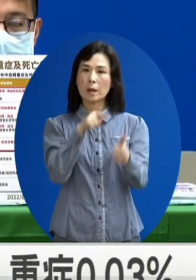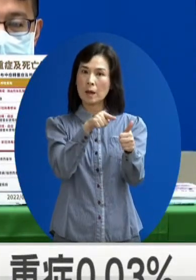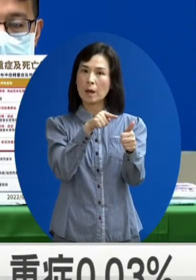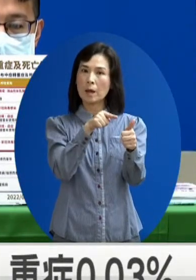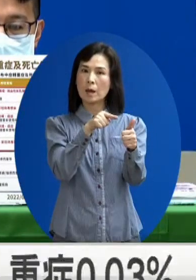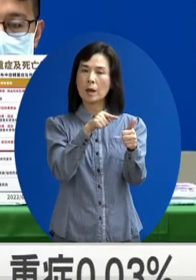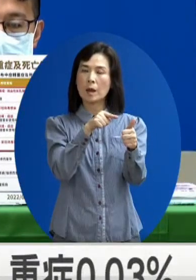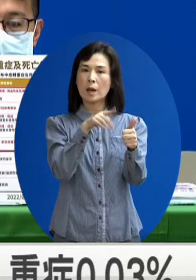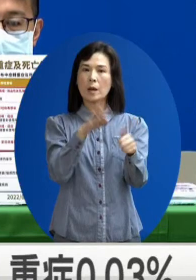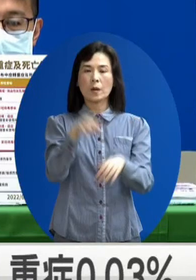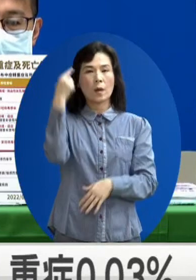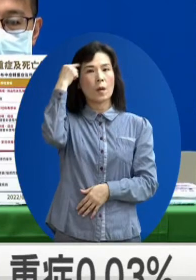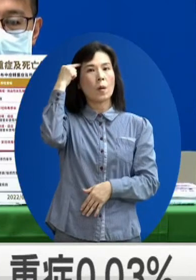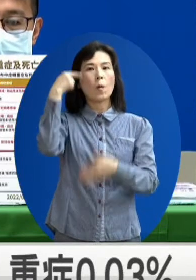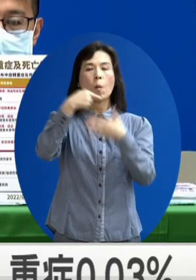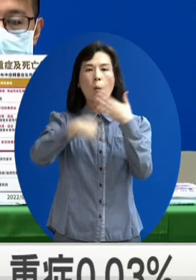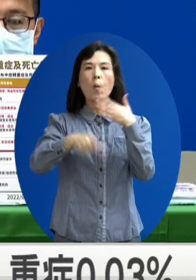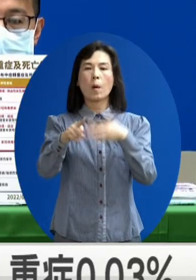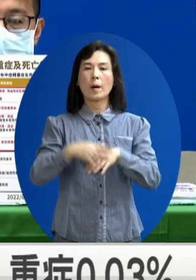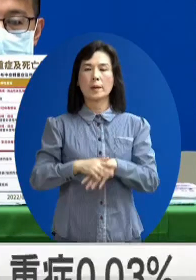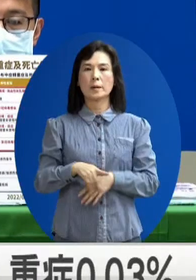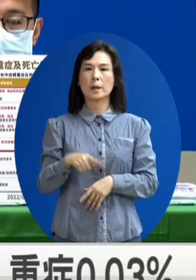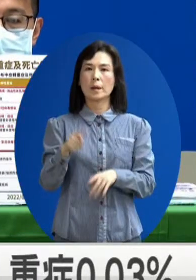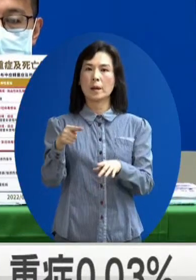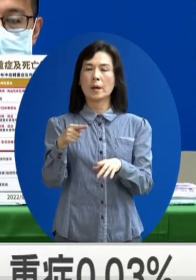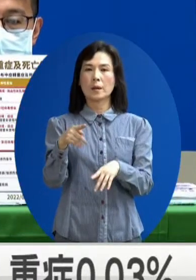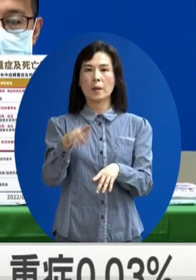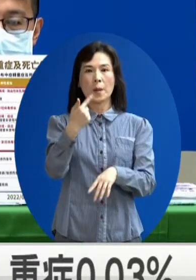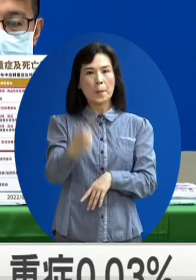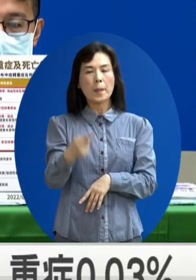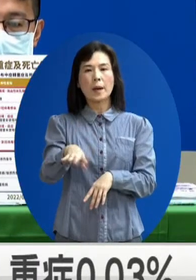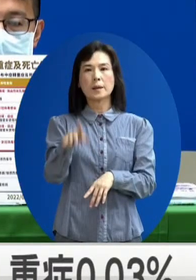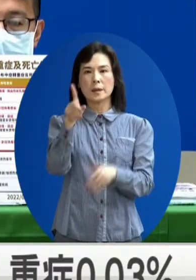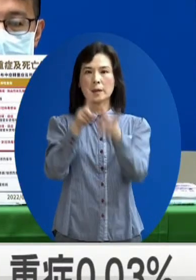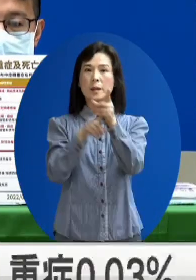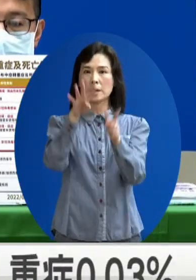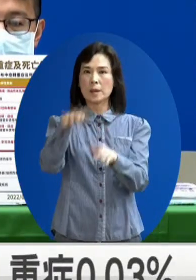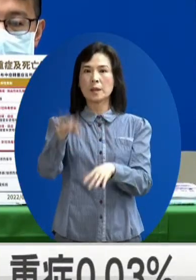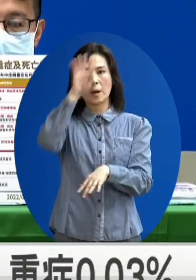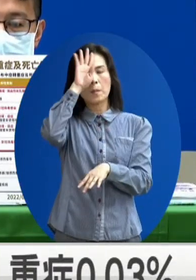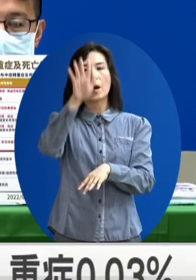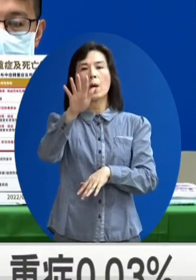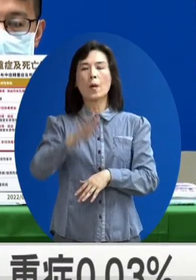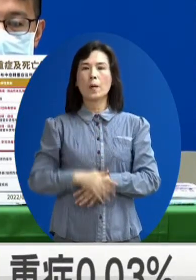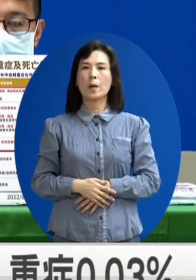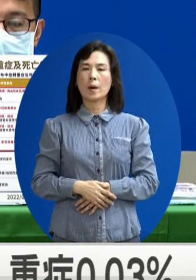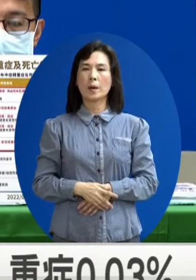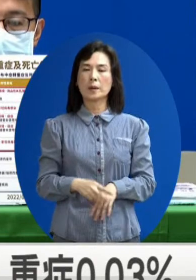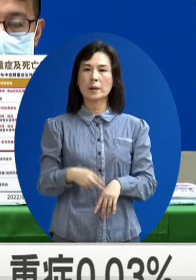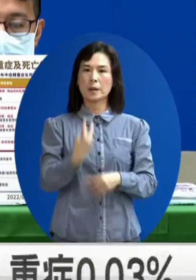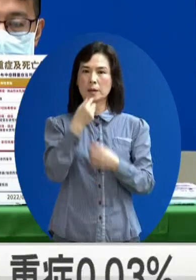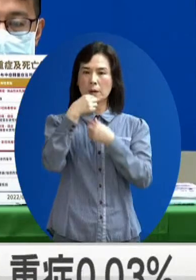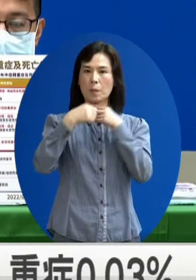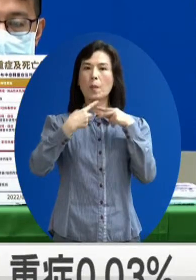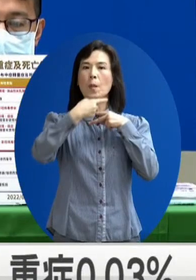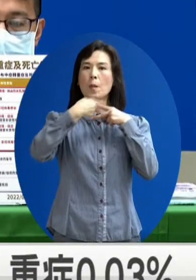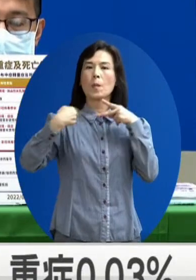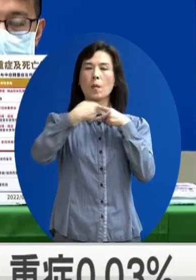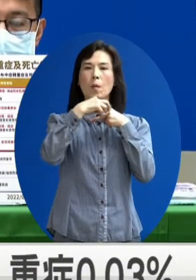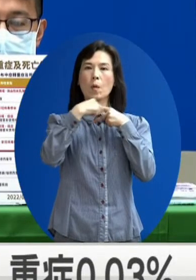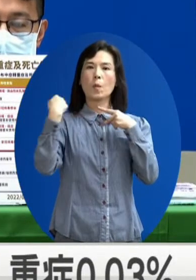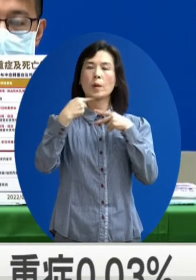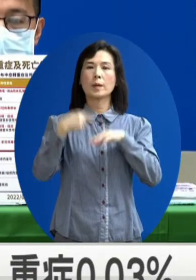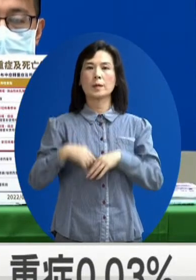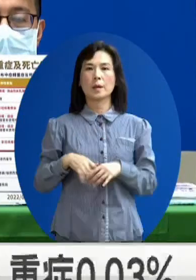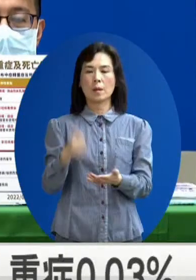个脑伤哈，合并有这个慢性的神经系统的一个疾病，那也是气切之后长期卧床在使